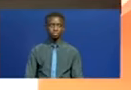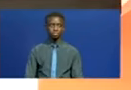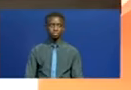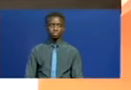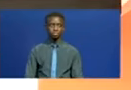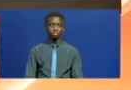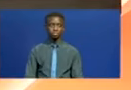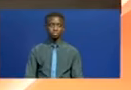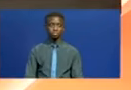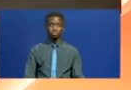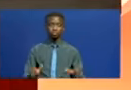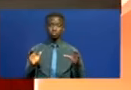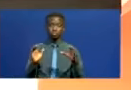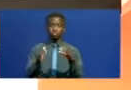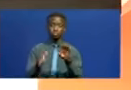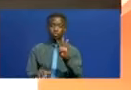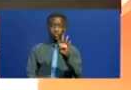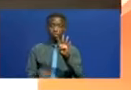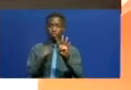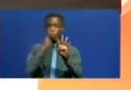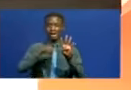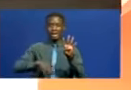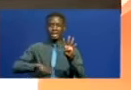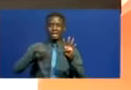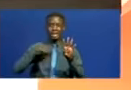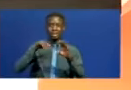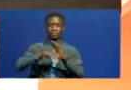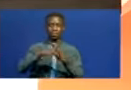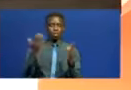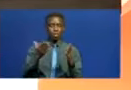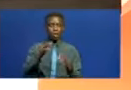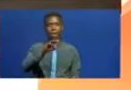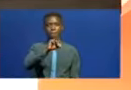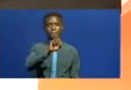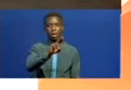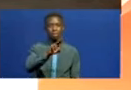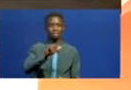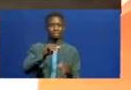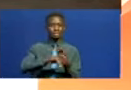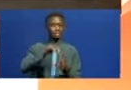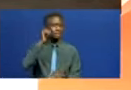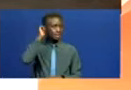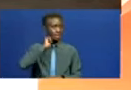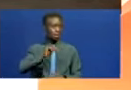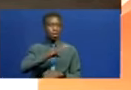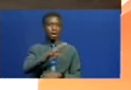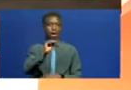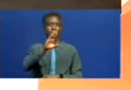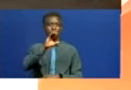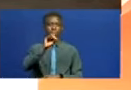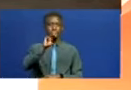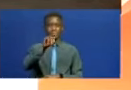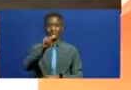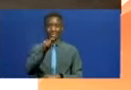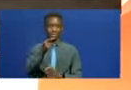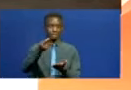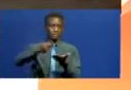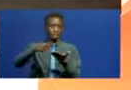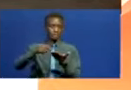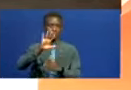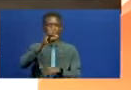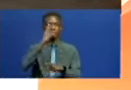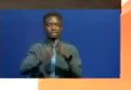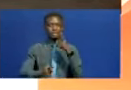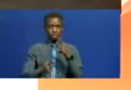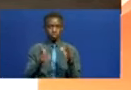Na mtazamaji, jamii nne zinazoishi mkabala wa msitu wa Mau katika kaunti ya Narok na Bomet zimetia saini mkataba wa miaka mitano